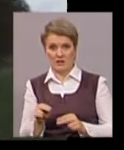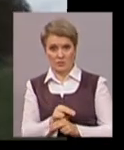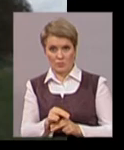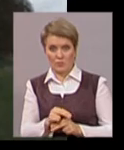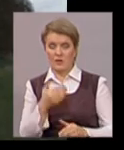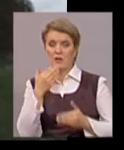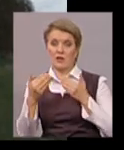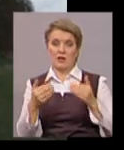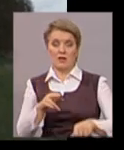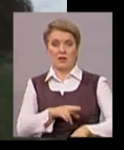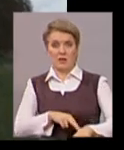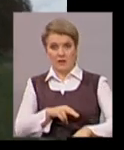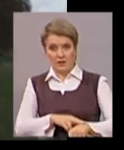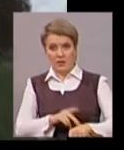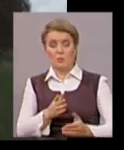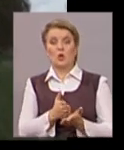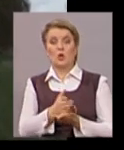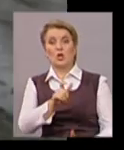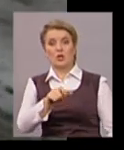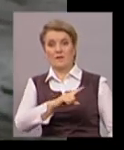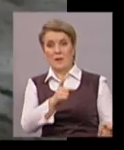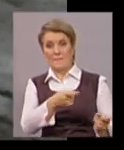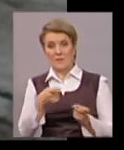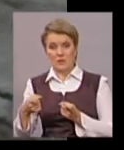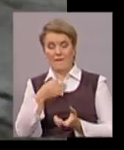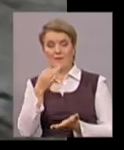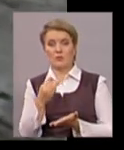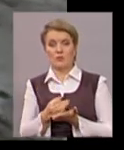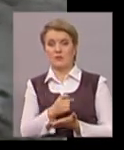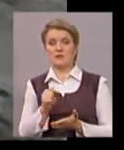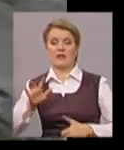звертатимуться до правоохоронців, аби чиновників притягнули до відповідальності за недбальство.